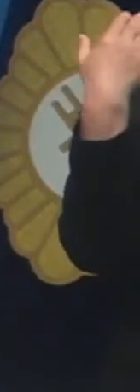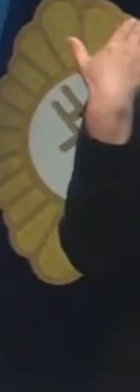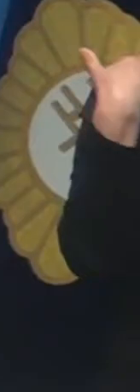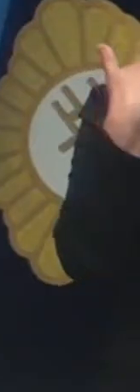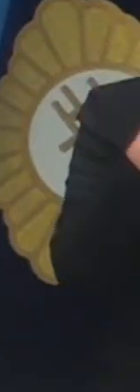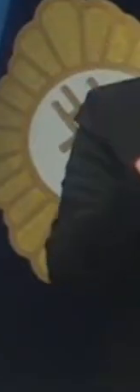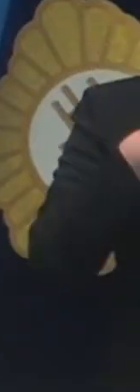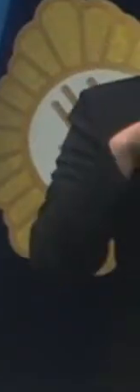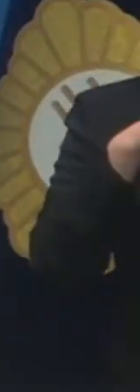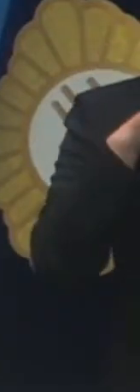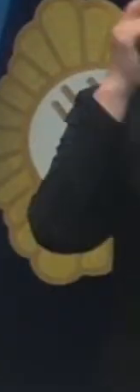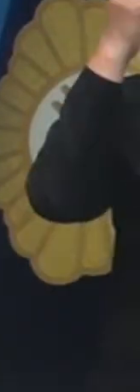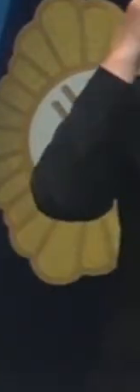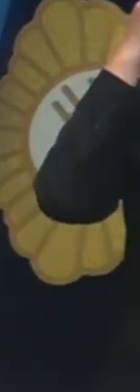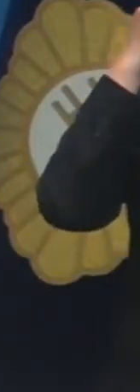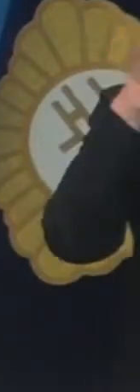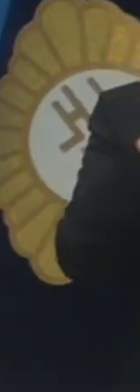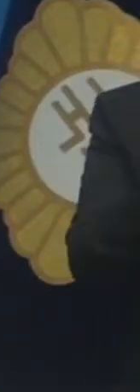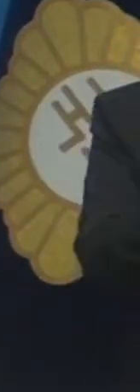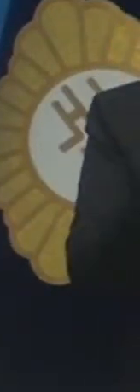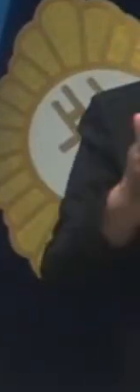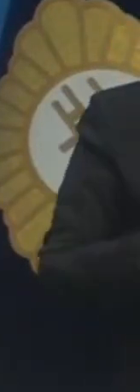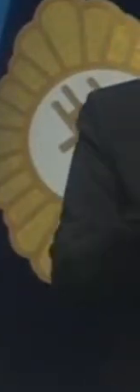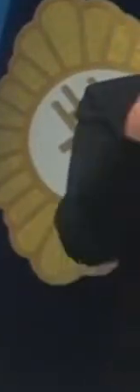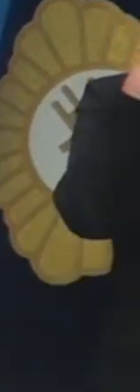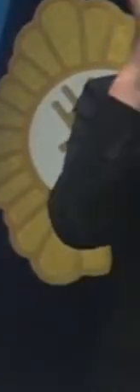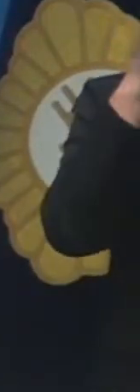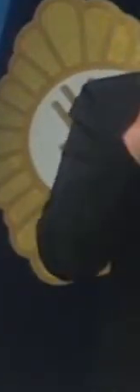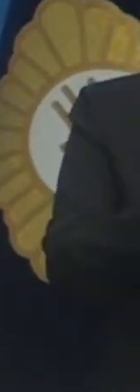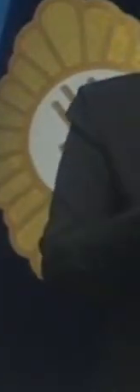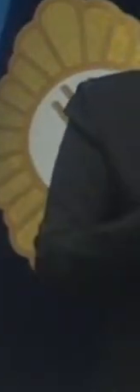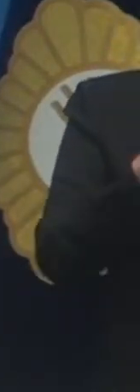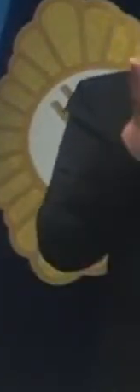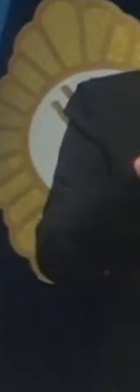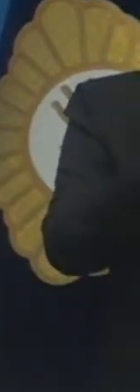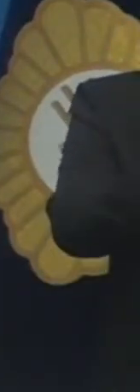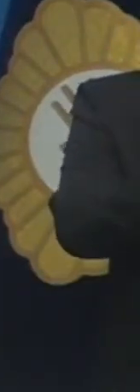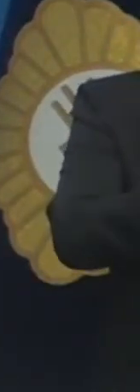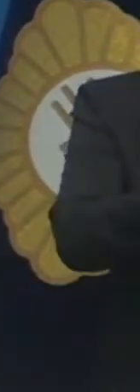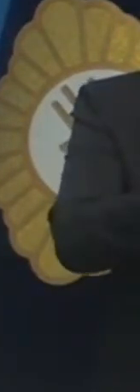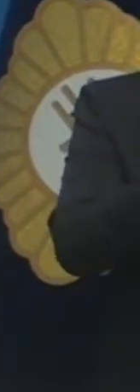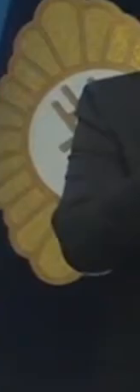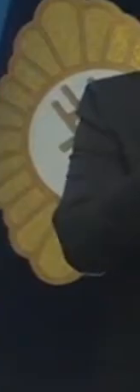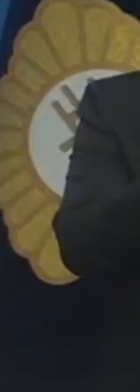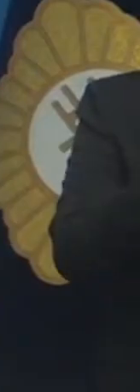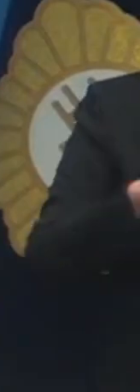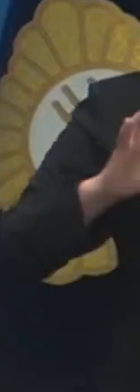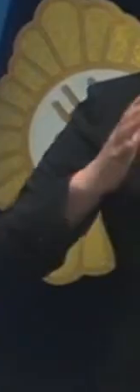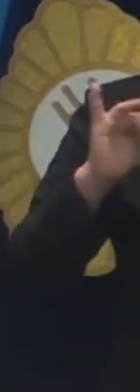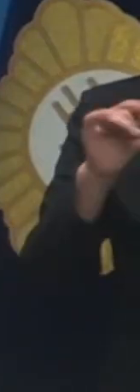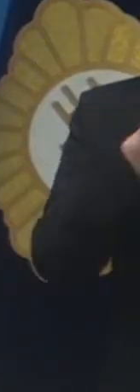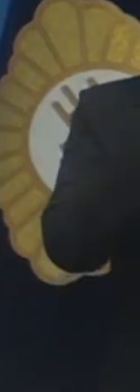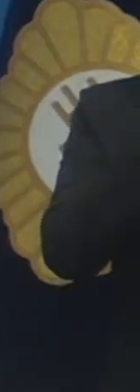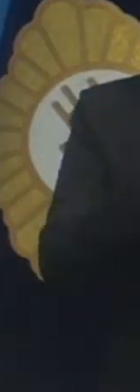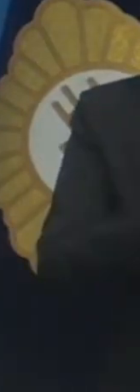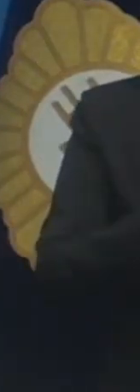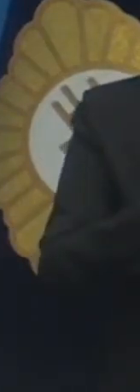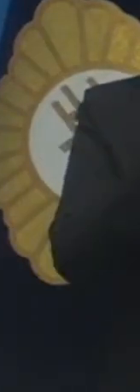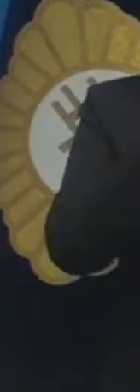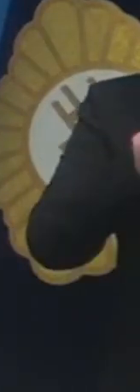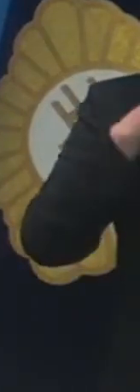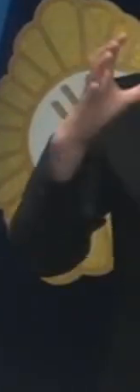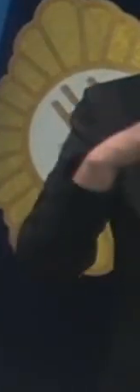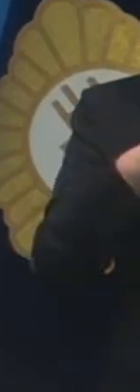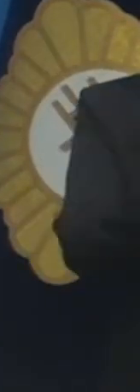고려로 인해 대학이 학문적인 판단도 제대로 못한다는 국민적 비판과 논란이 여전히